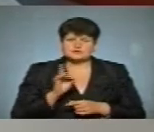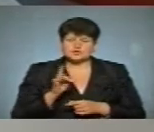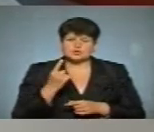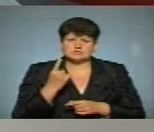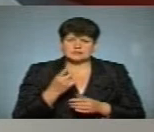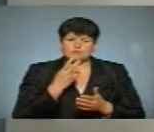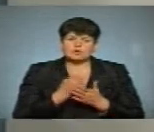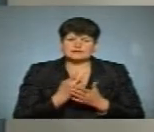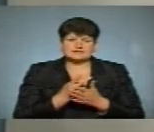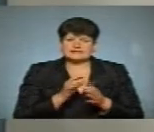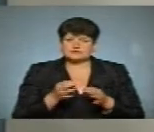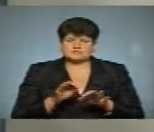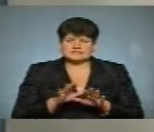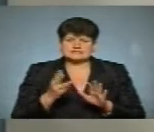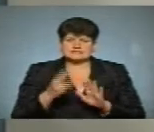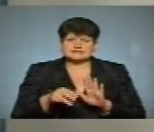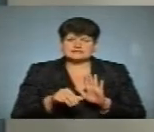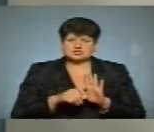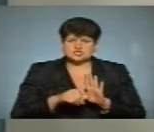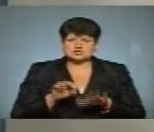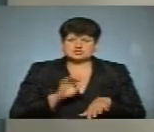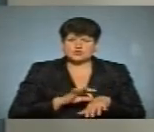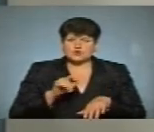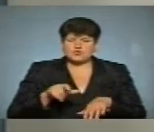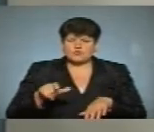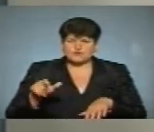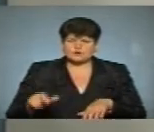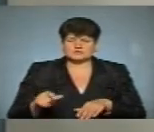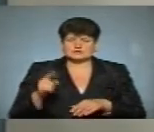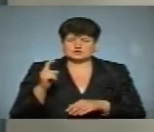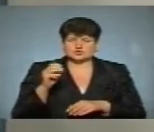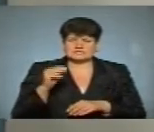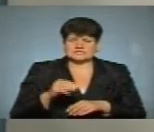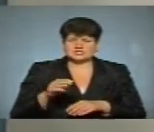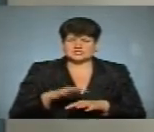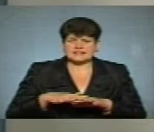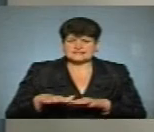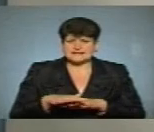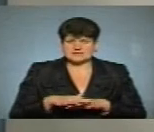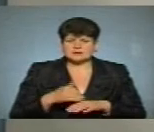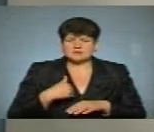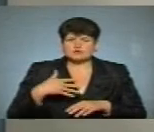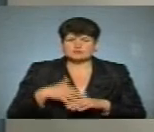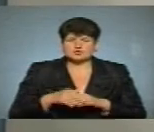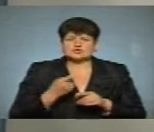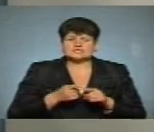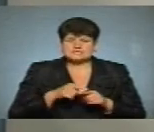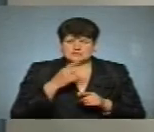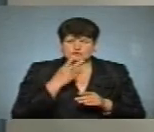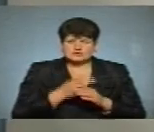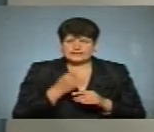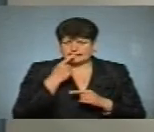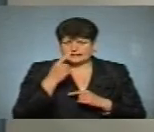показників, який не дозволяє, це 36 хворих на 100 тисяч населення. Тобто ми розуміємо, що цей показник далеко від